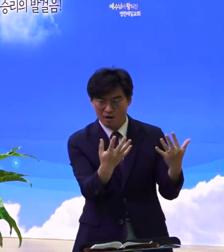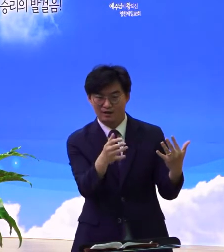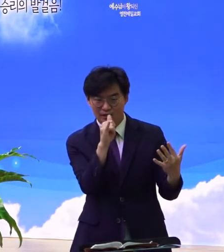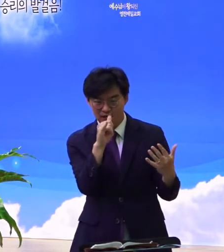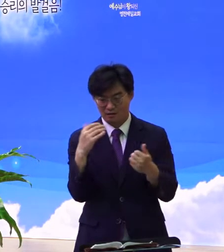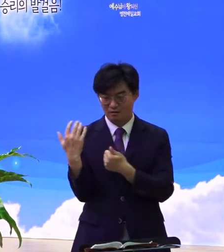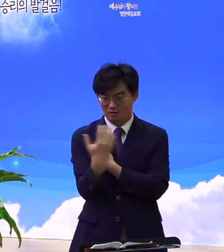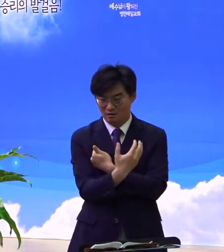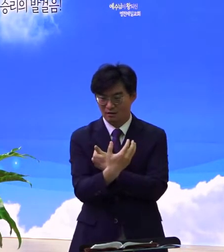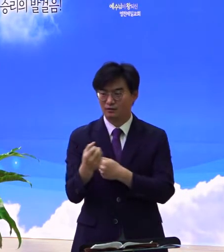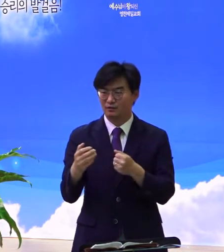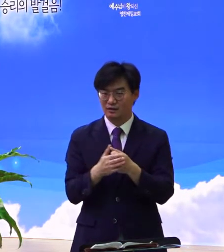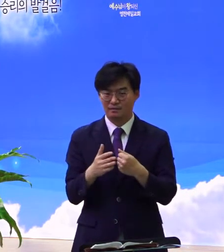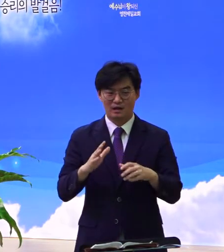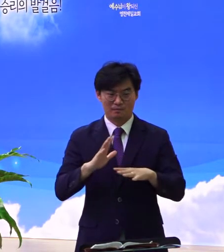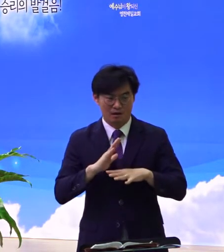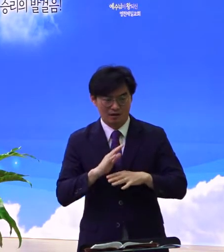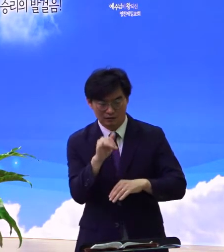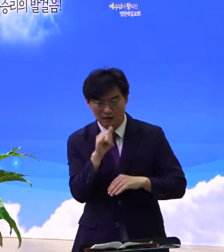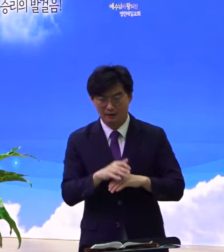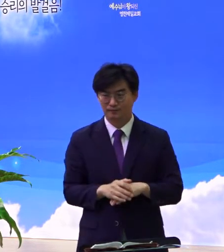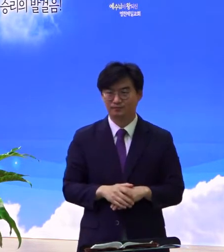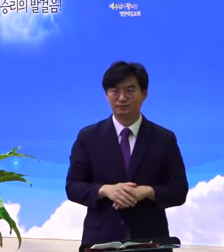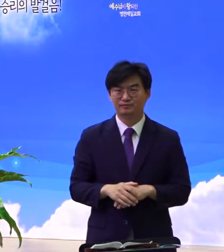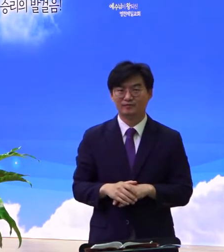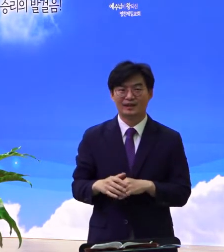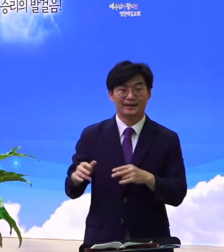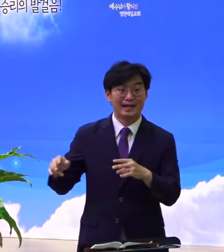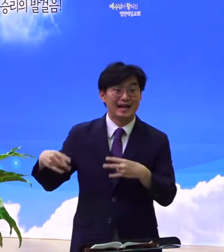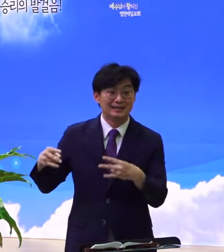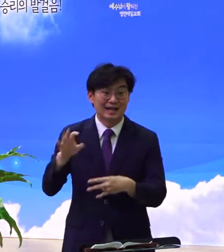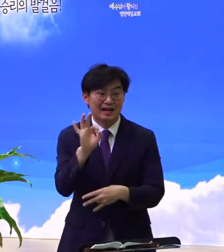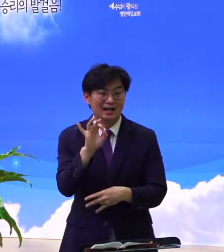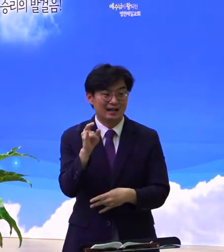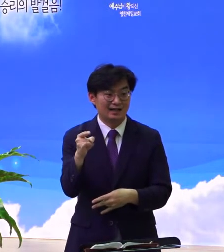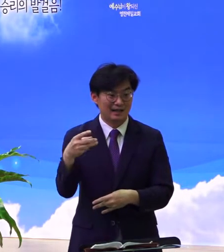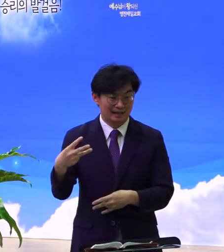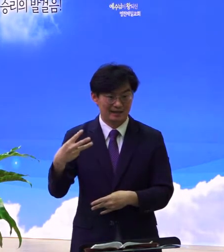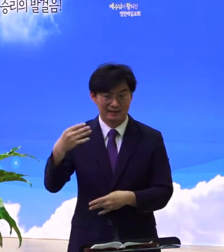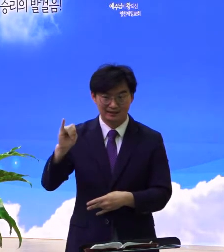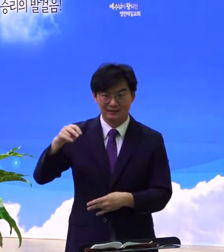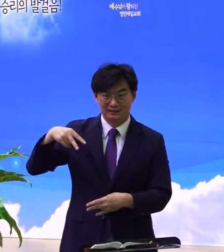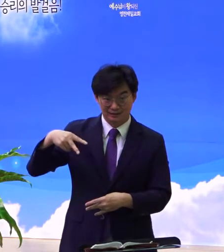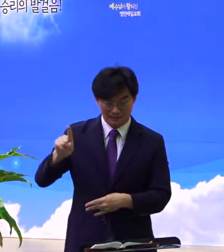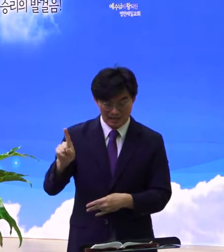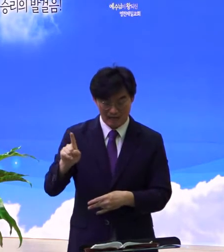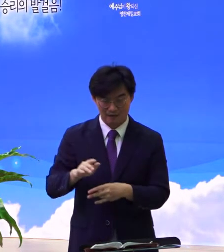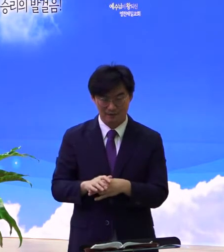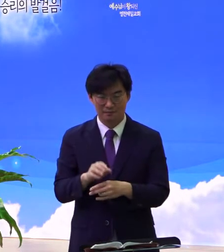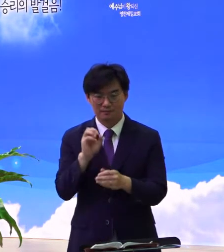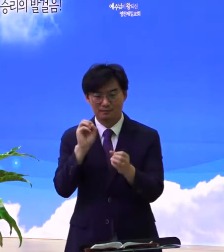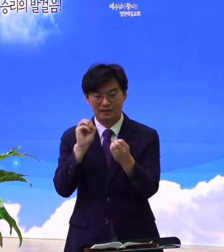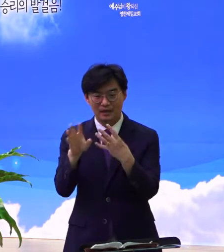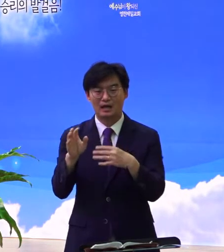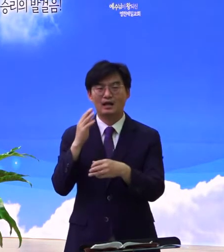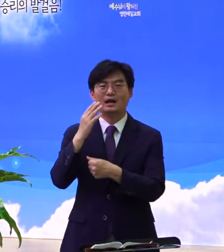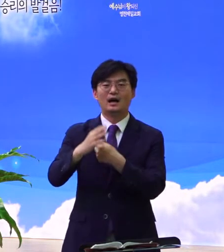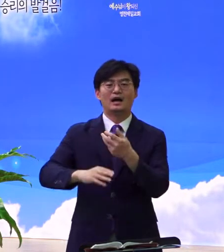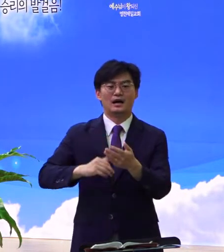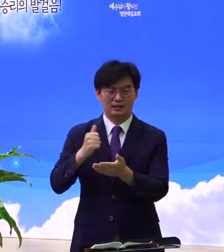엘리사가 하나님께서 보내신 불말과 불병거가 더 많이 있다라고 이야기를 하면서